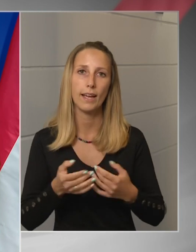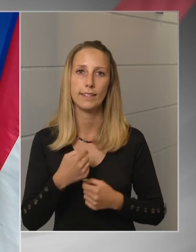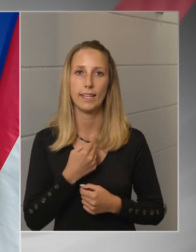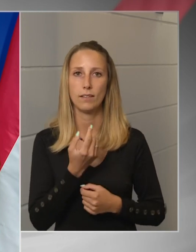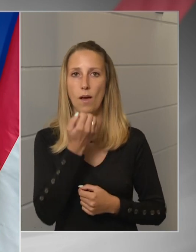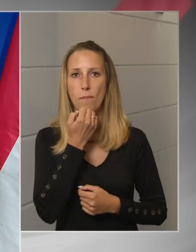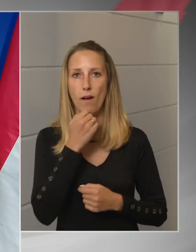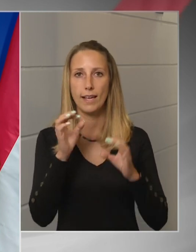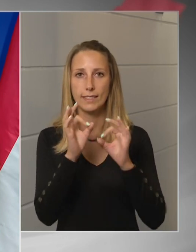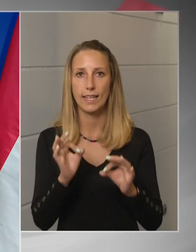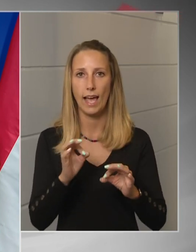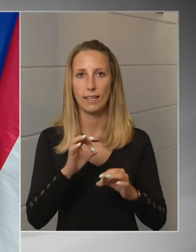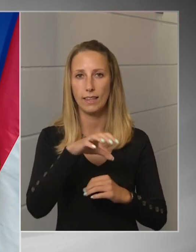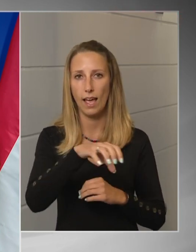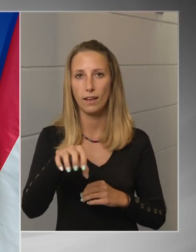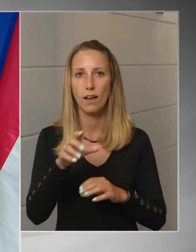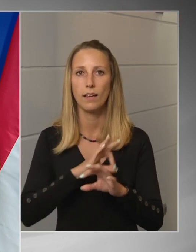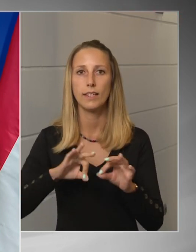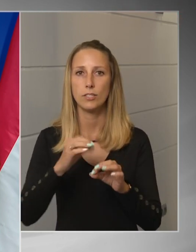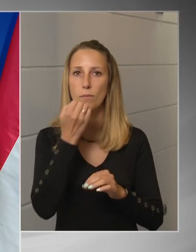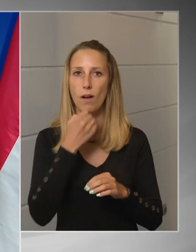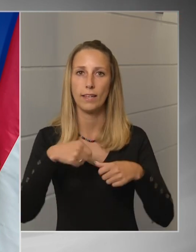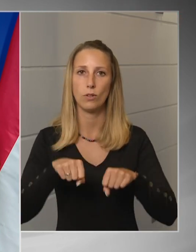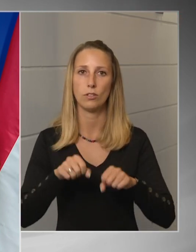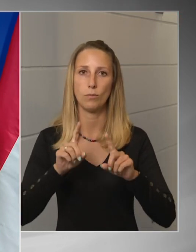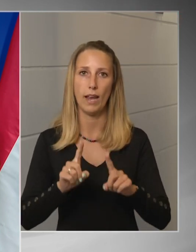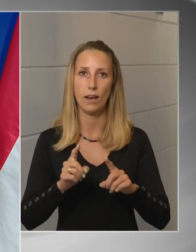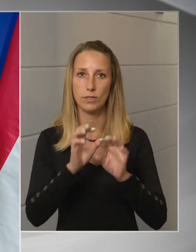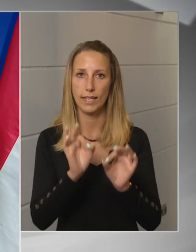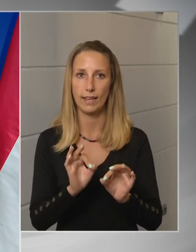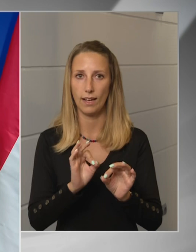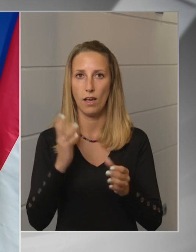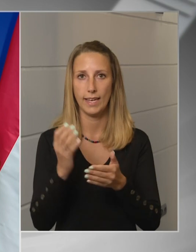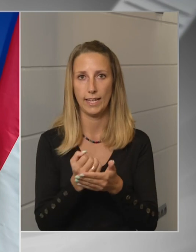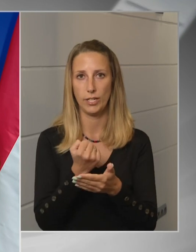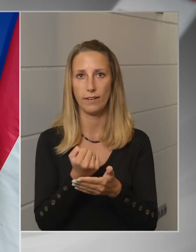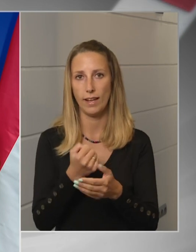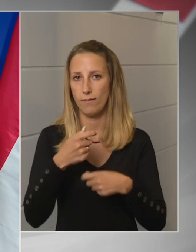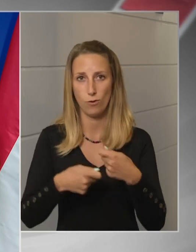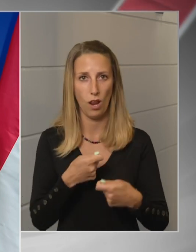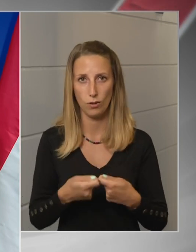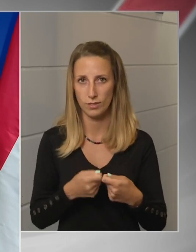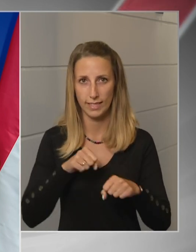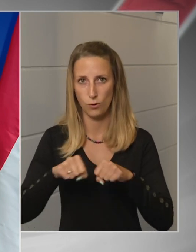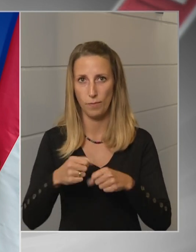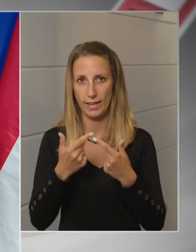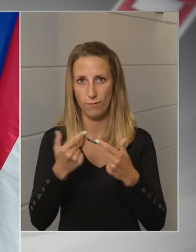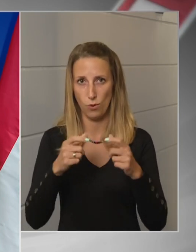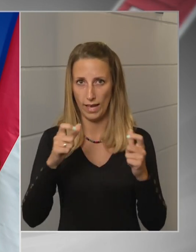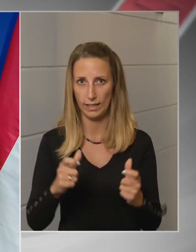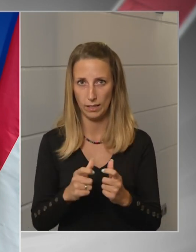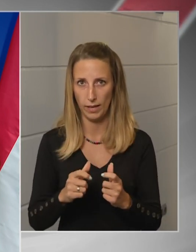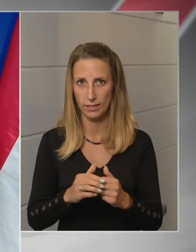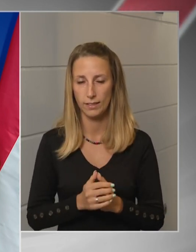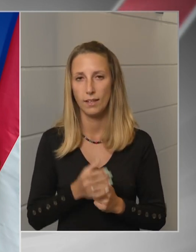magáncégeknek, a teljesen magántulajdonban álló cégeknek, a nyerességével nem foglalkoznék egy kormányinfó keretében, mert